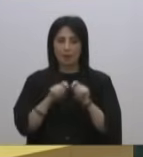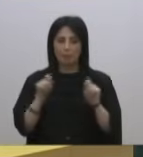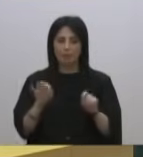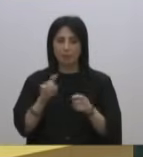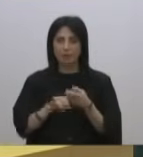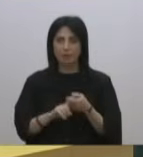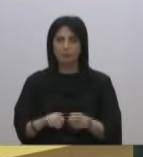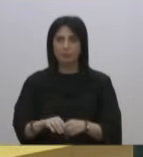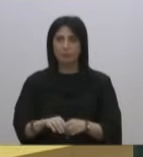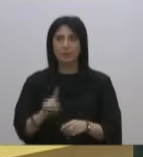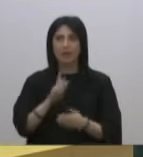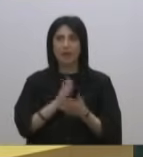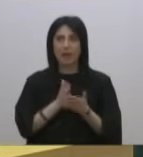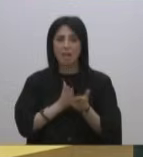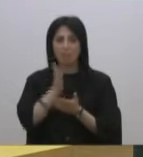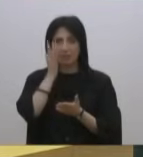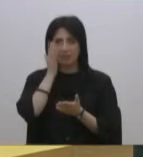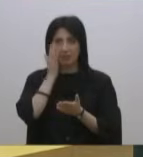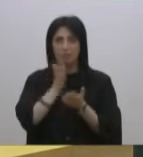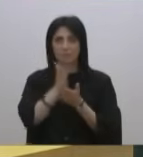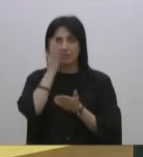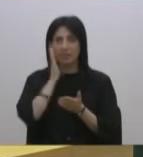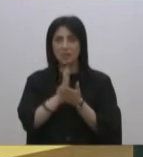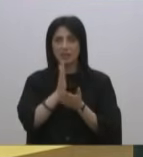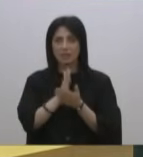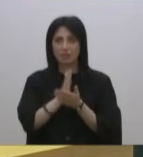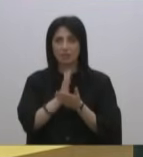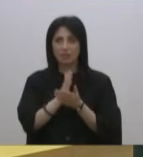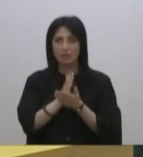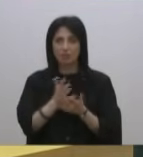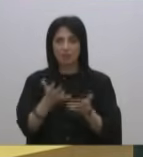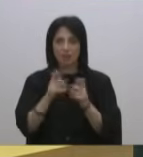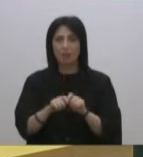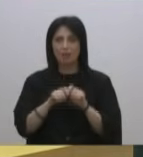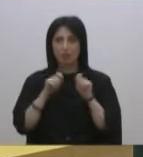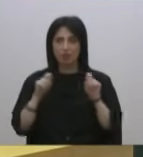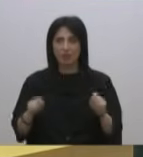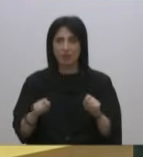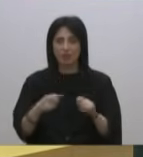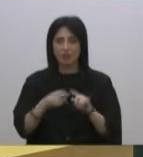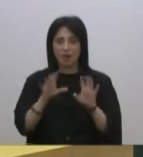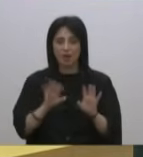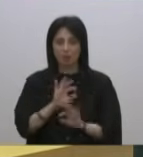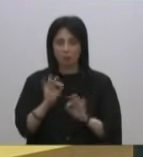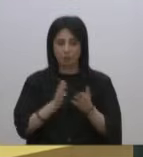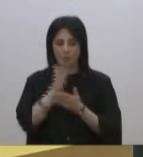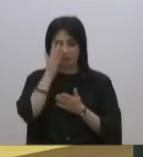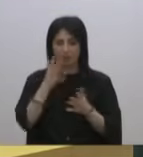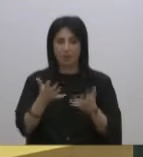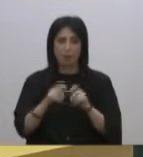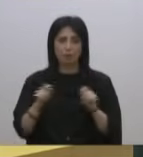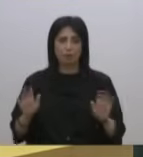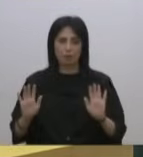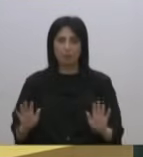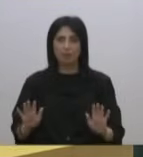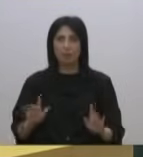გამჭვირვალობასთან დაკავშირებით. რა არის მიზანი? მიზანი არის გამჭვირვალობა. ამ კანონპროექტის მიზანი არის